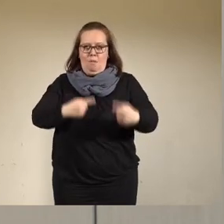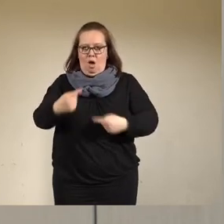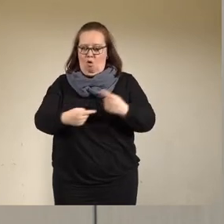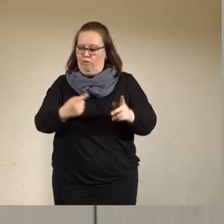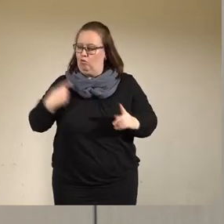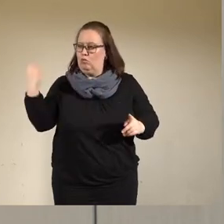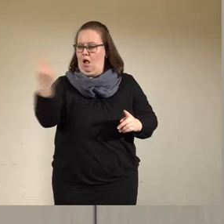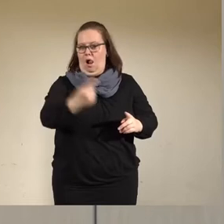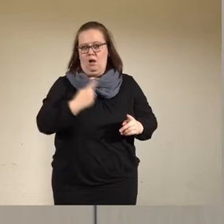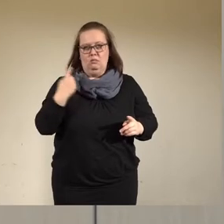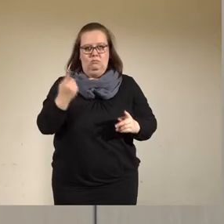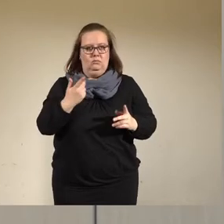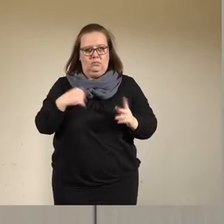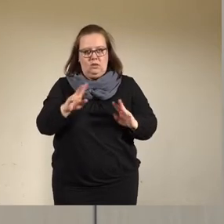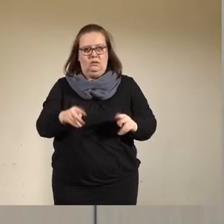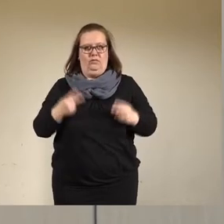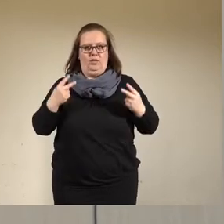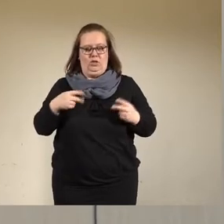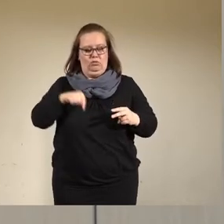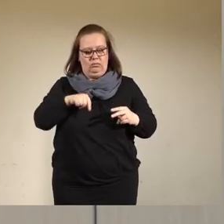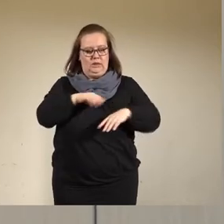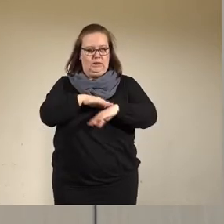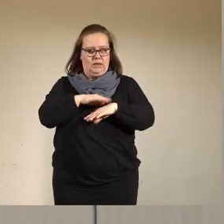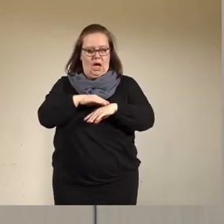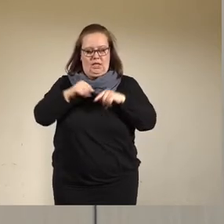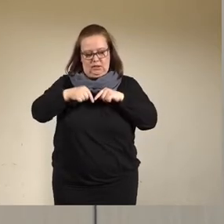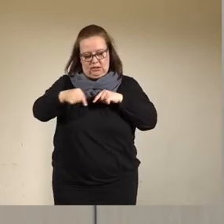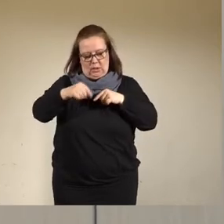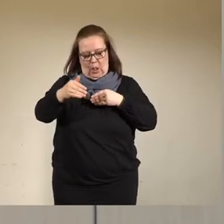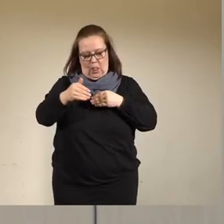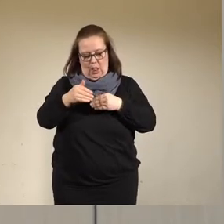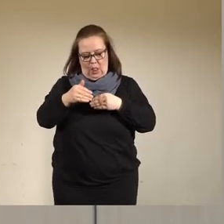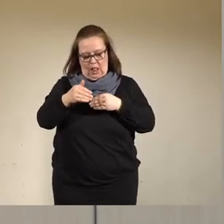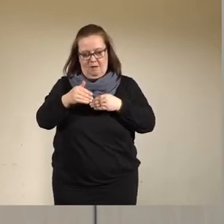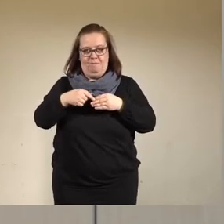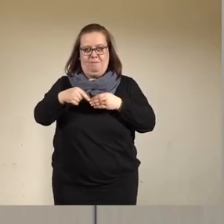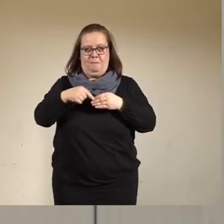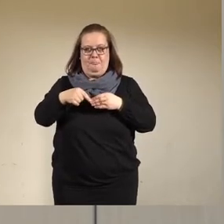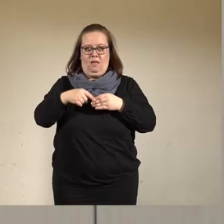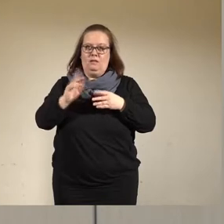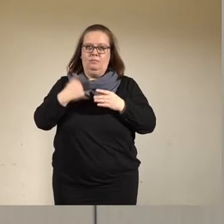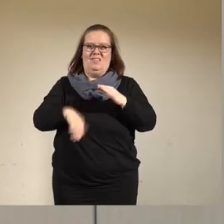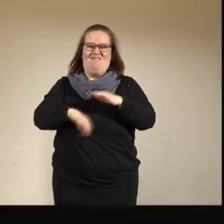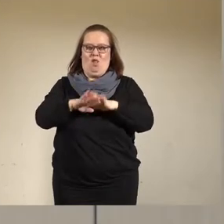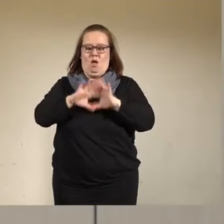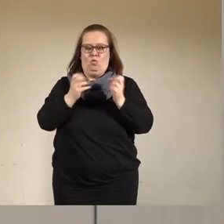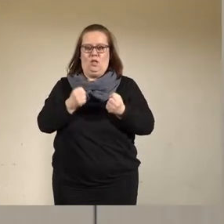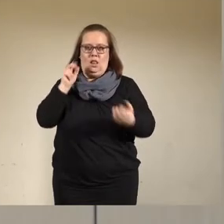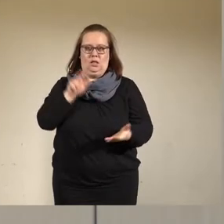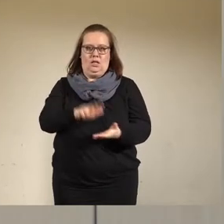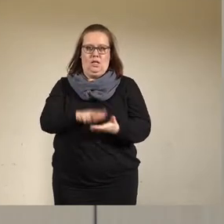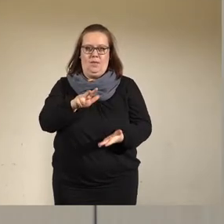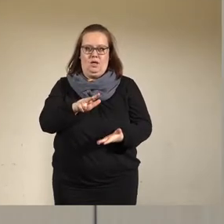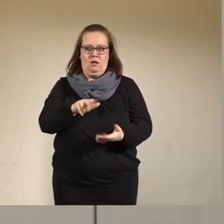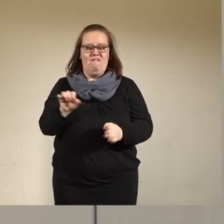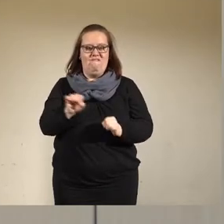allen ist daran gelegen, diese Zeit möglichst kurz zu halten, insbesondere auch deswegen, weil